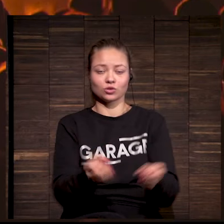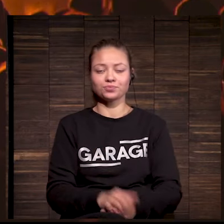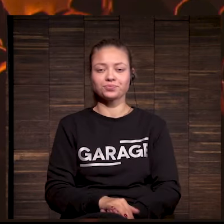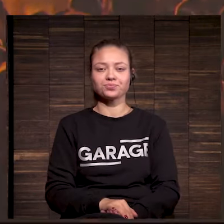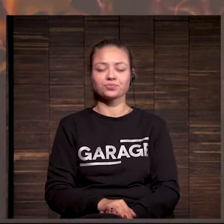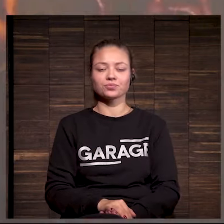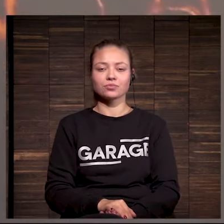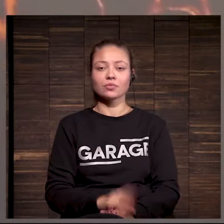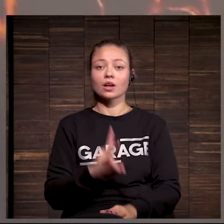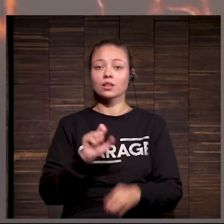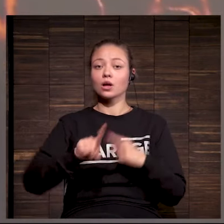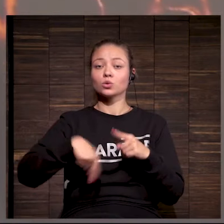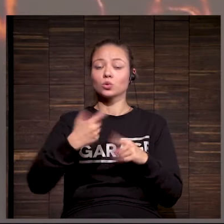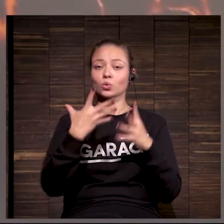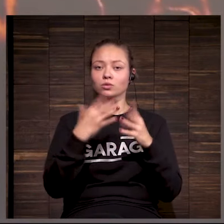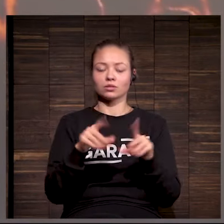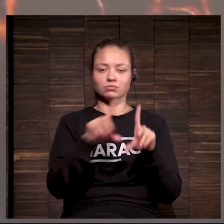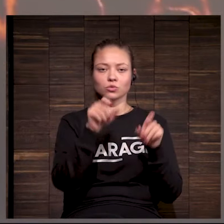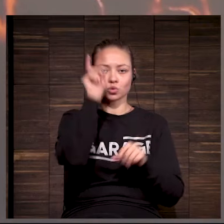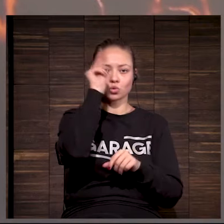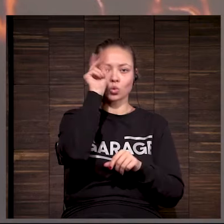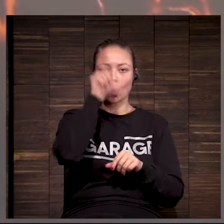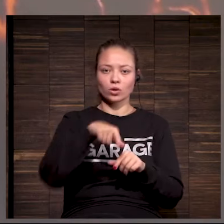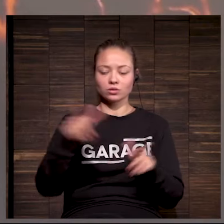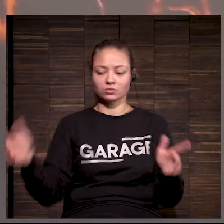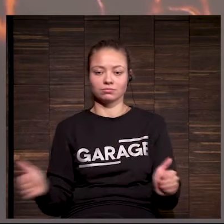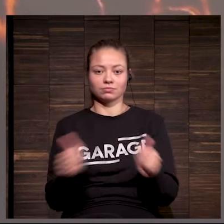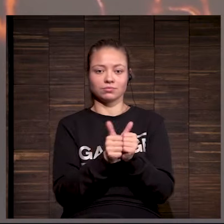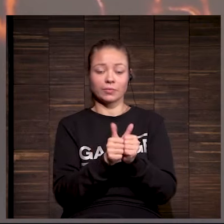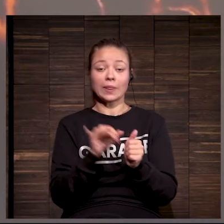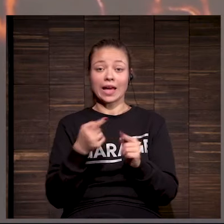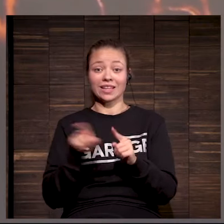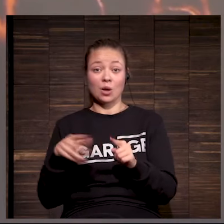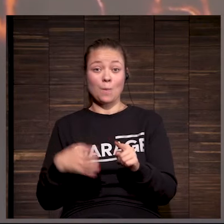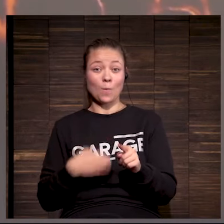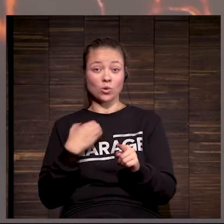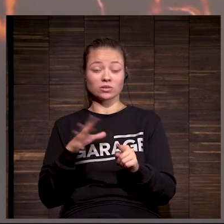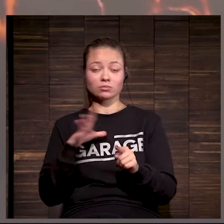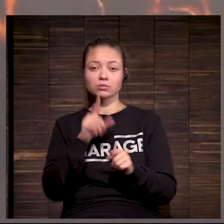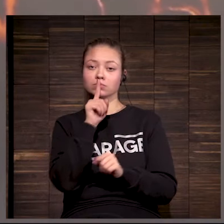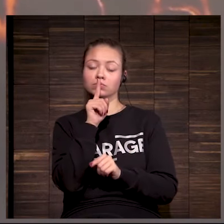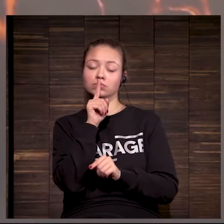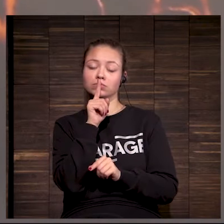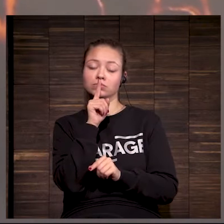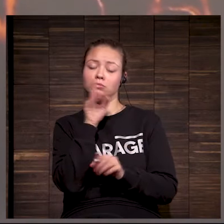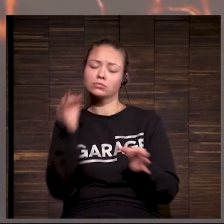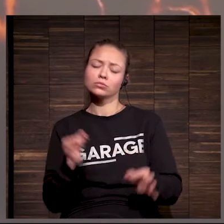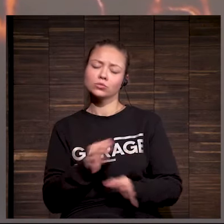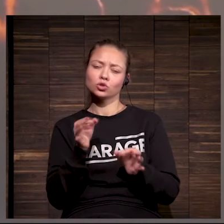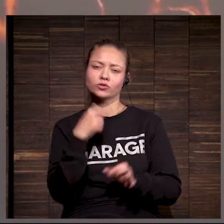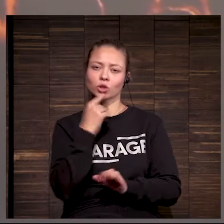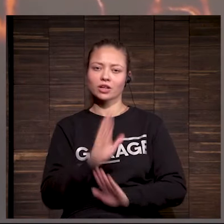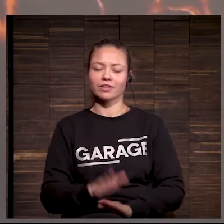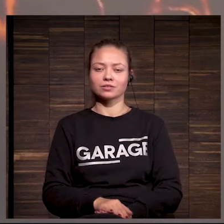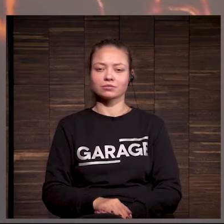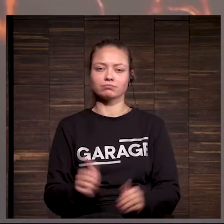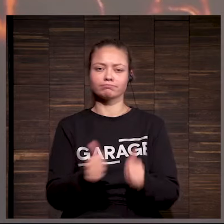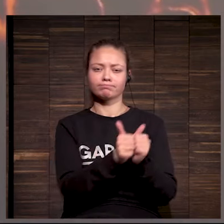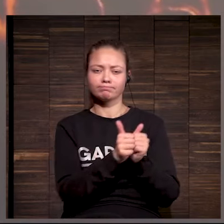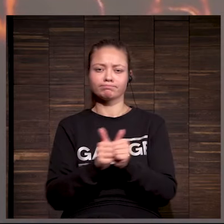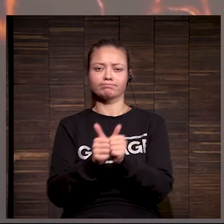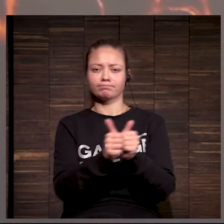на другой день школьник ньютоне и этот мост и рэп был безмолвен он ничего не говорил а